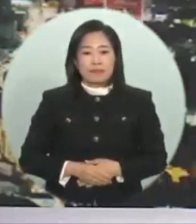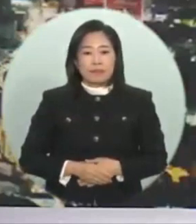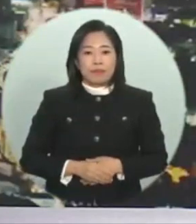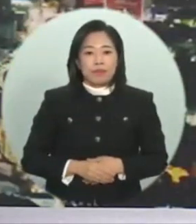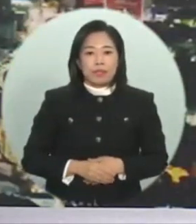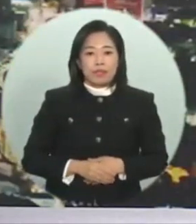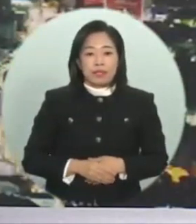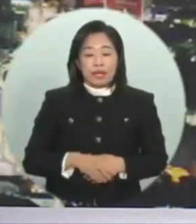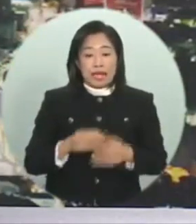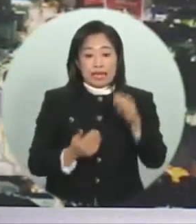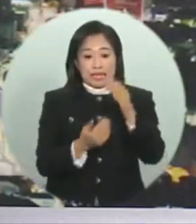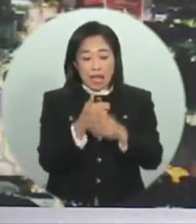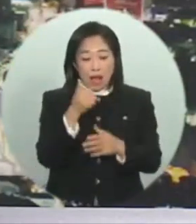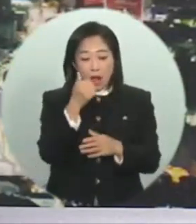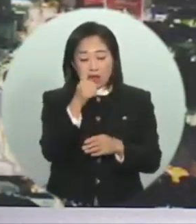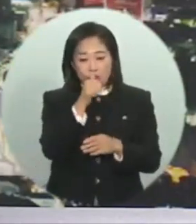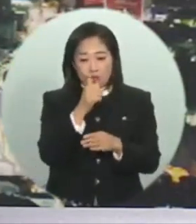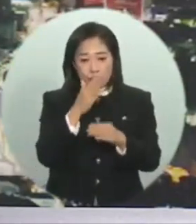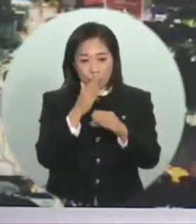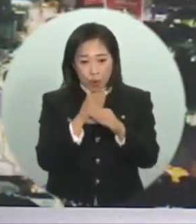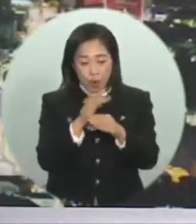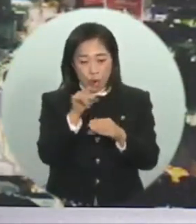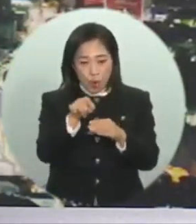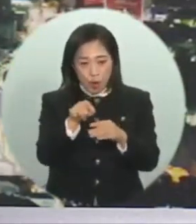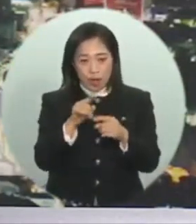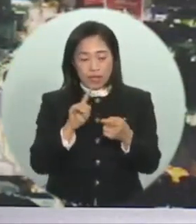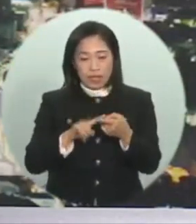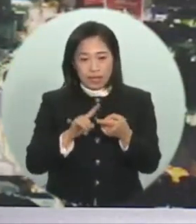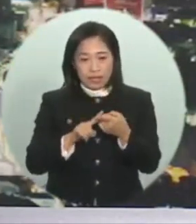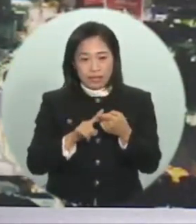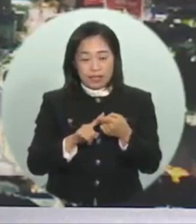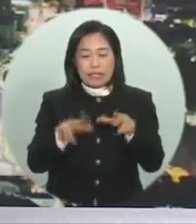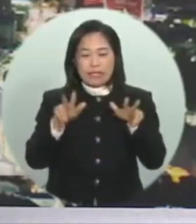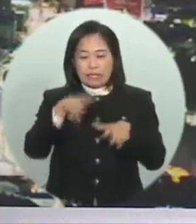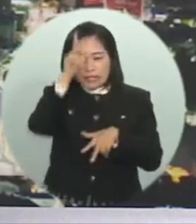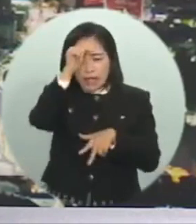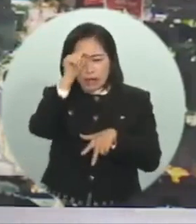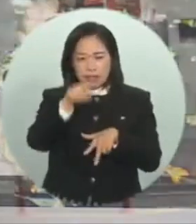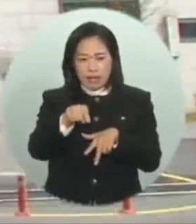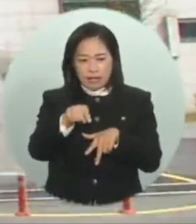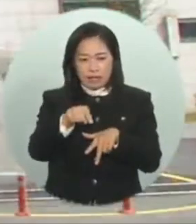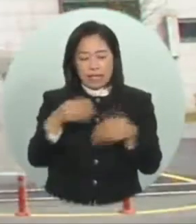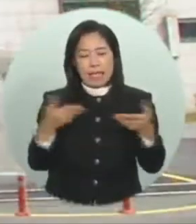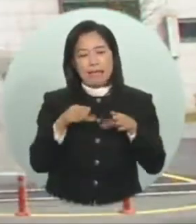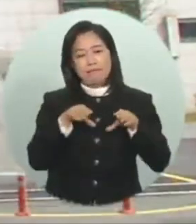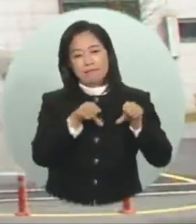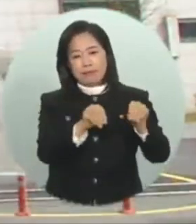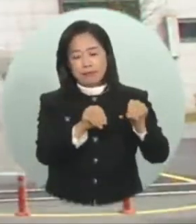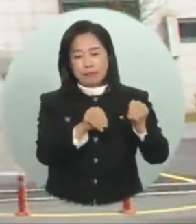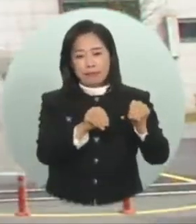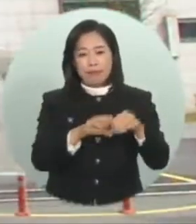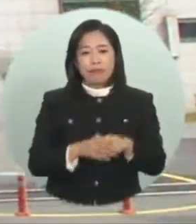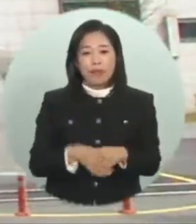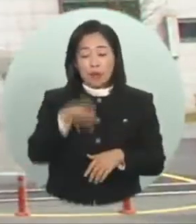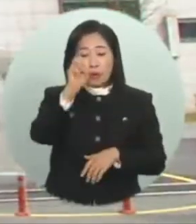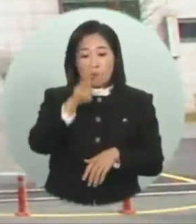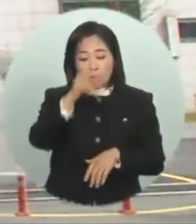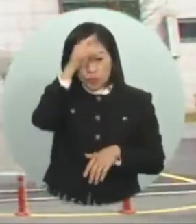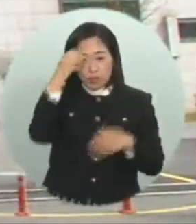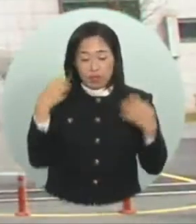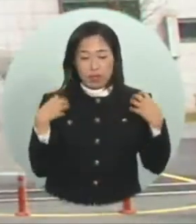이른바 사건 브로커 의혹과 관련해 수사 대상에 오른 현직 경찰관들이 직위 해제됐습니다 광주